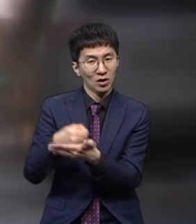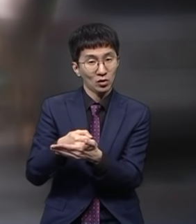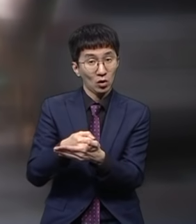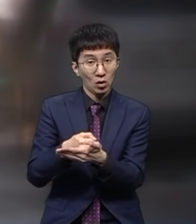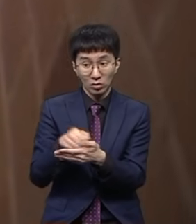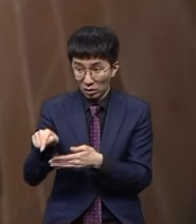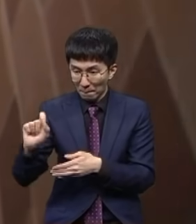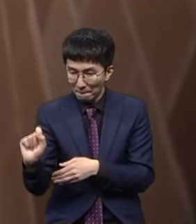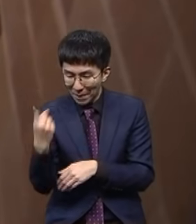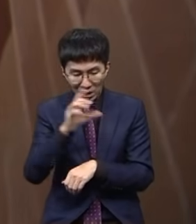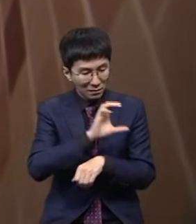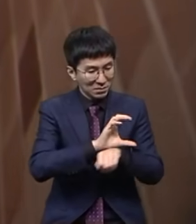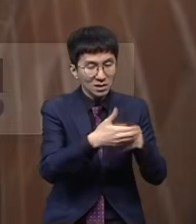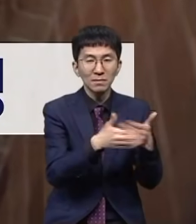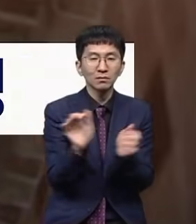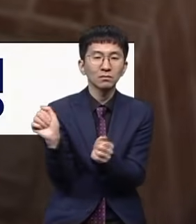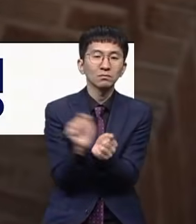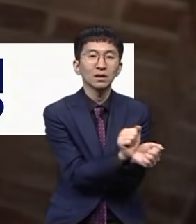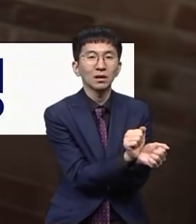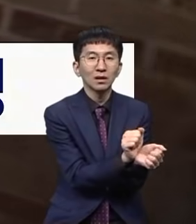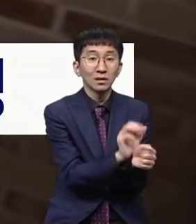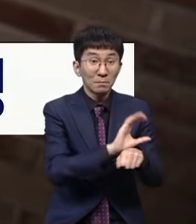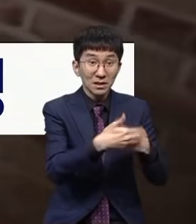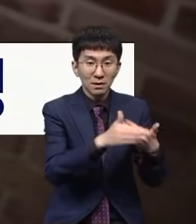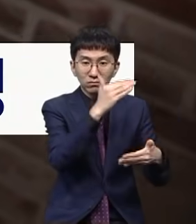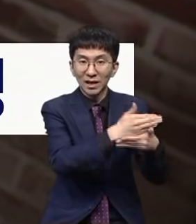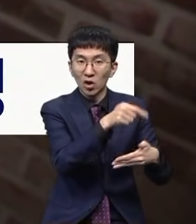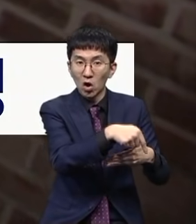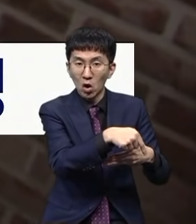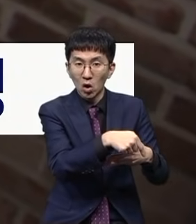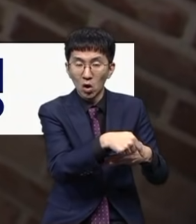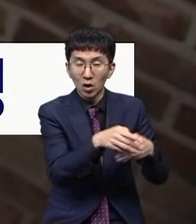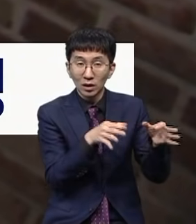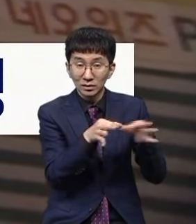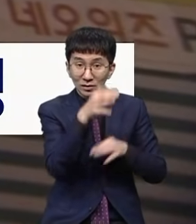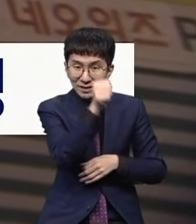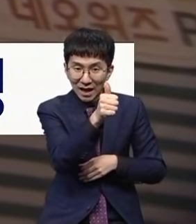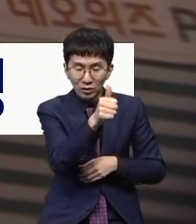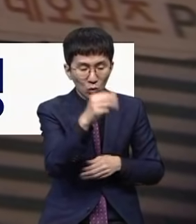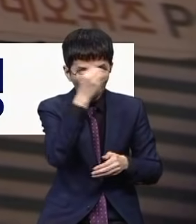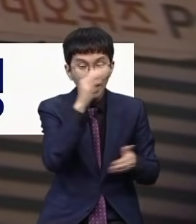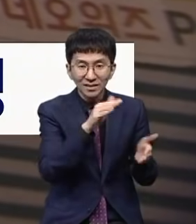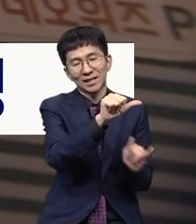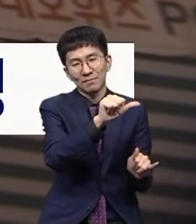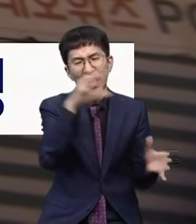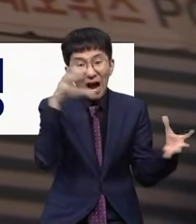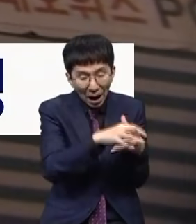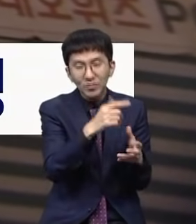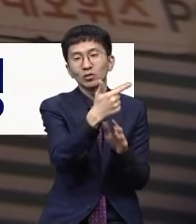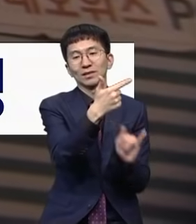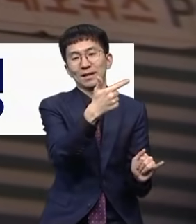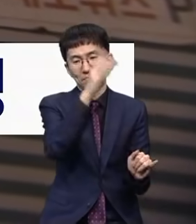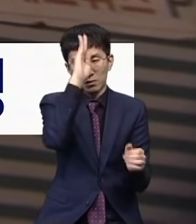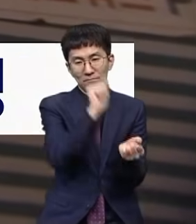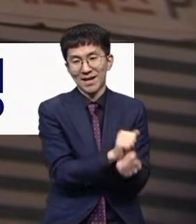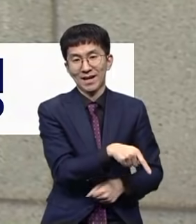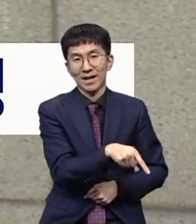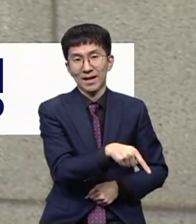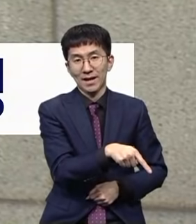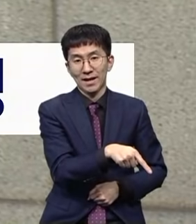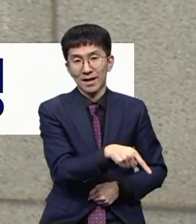PC방으로 번졌습니다. 문이 닫힌 이 PC방에서 업주와 고등학생 5명 등 모두 6명이 확진 판정을